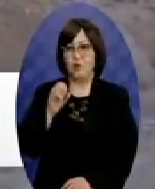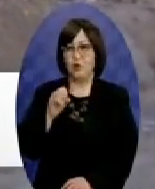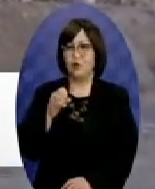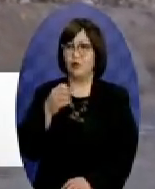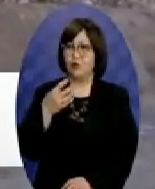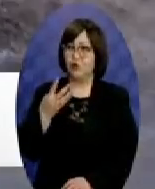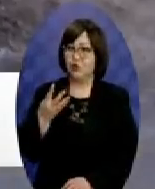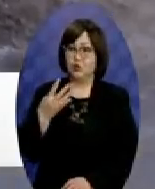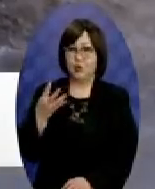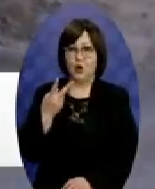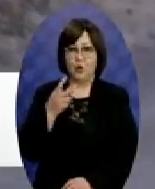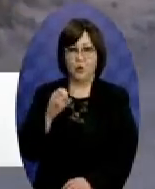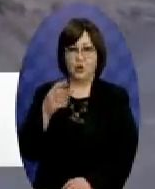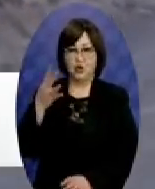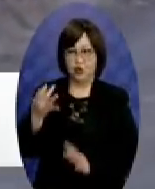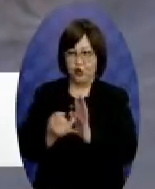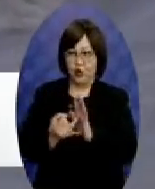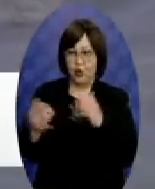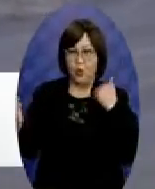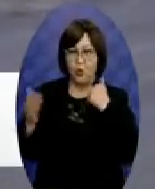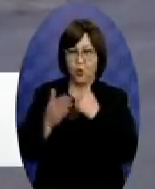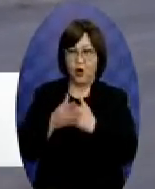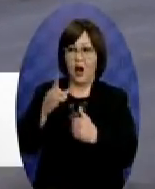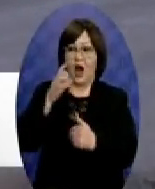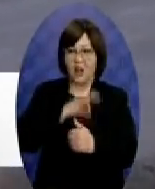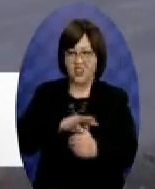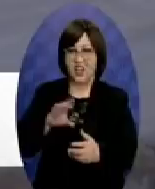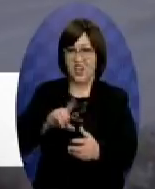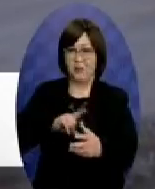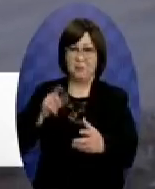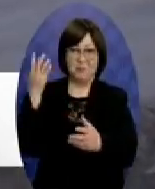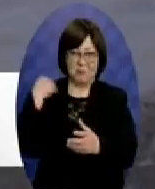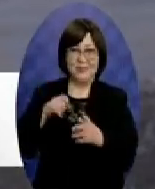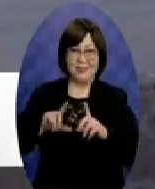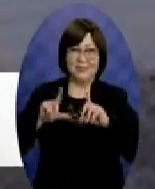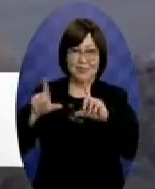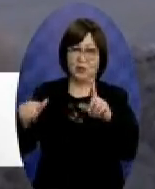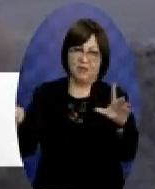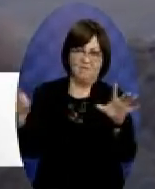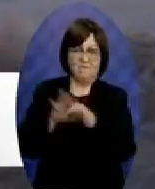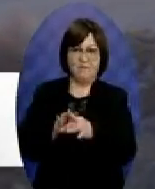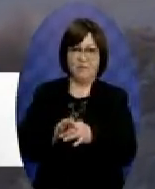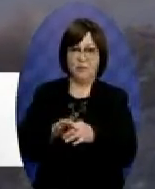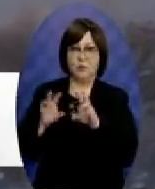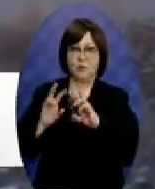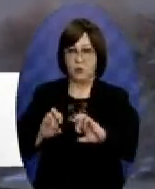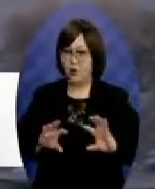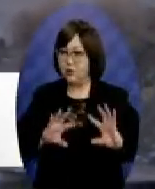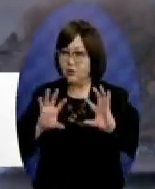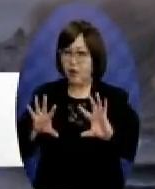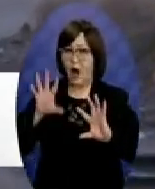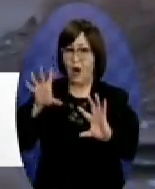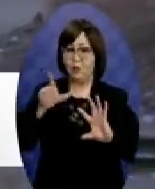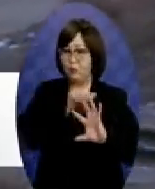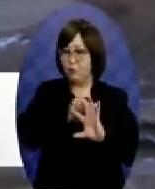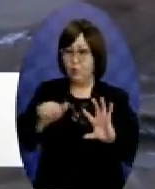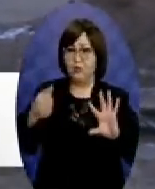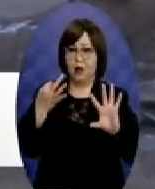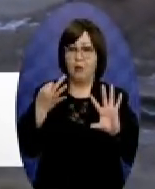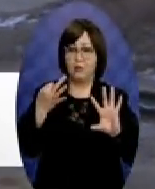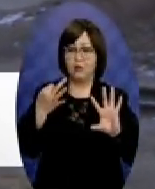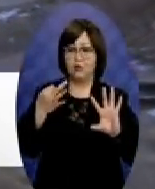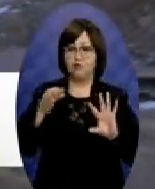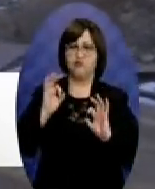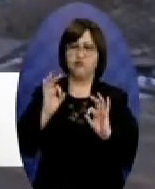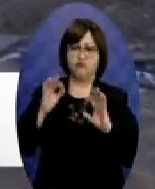2043-2047 он хүртэлх ашиглалтын тусгай зөвшөөрлүүдийг цоцолсон. Энэхүү шийдвэрийг судалгаанд оролцсон 10 хүн тутмын 8 нь зөв шийдвэр болсон гэж